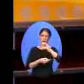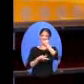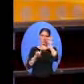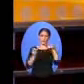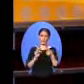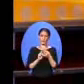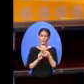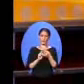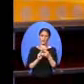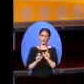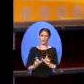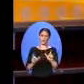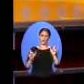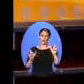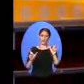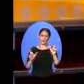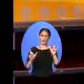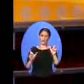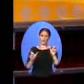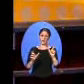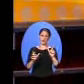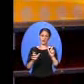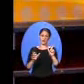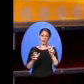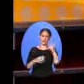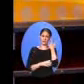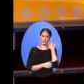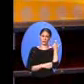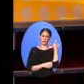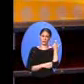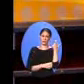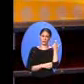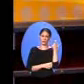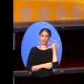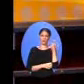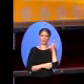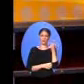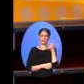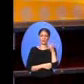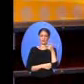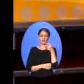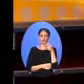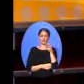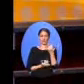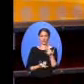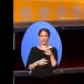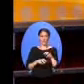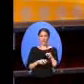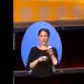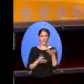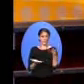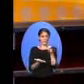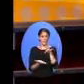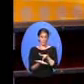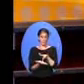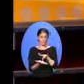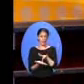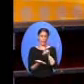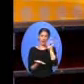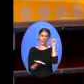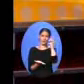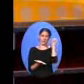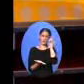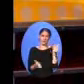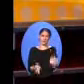הבינלאומי למניעת אובדנות, מתקיימת תהלוכה, זו השנה השישית. בתל אביב. מאיפה